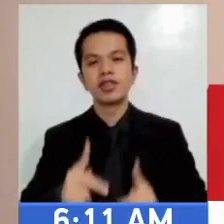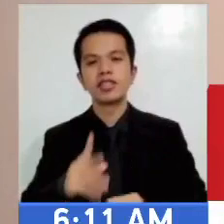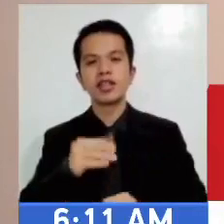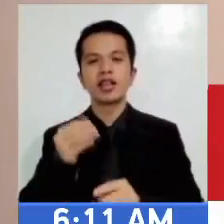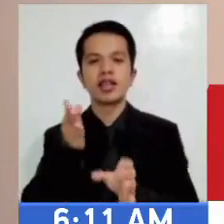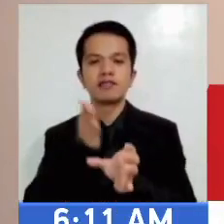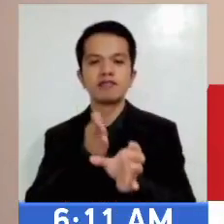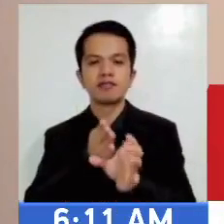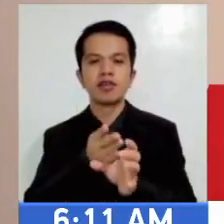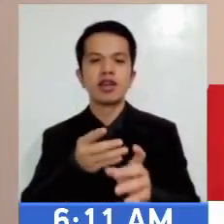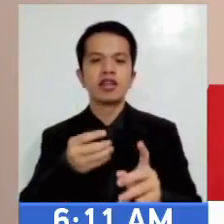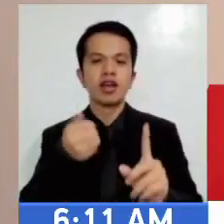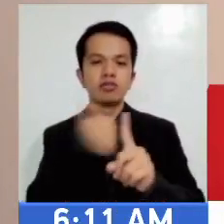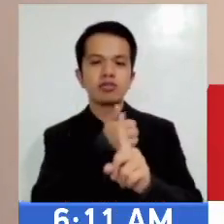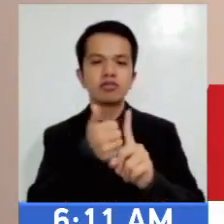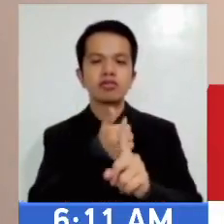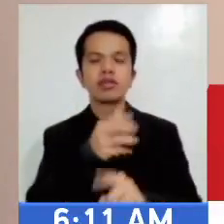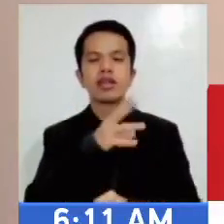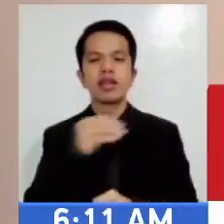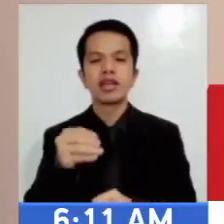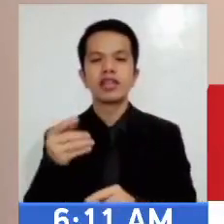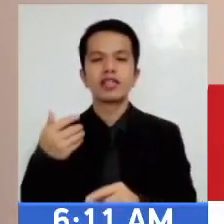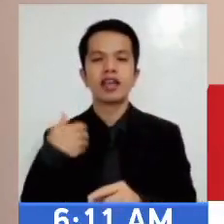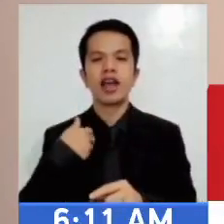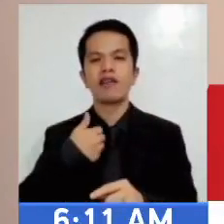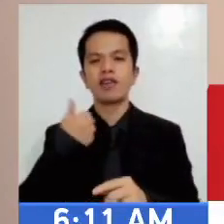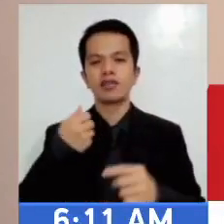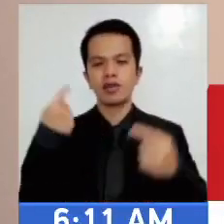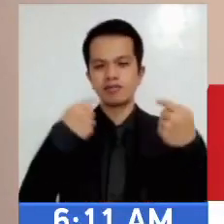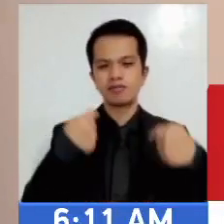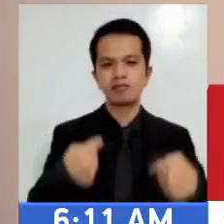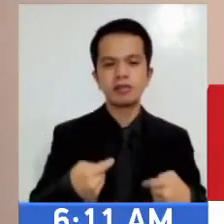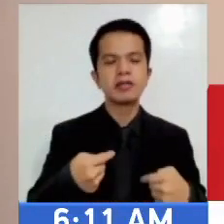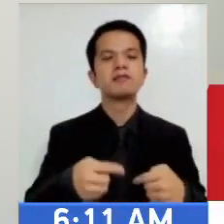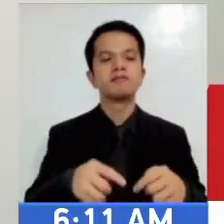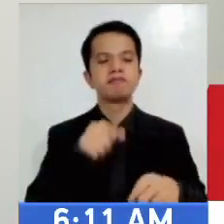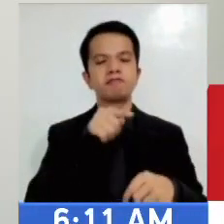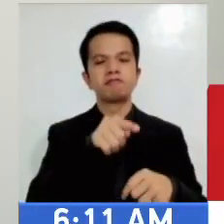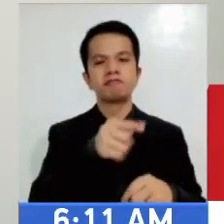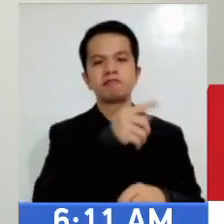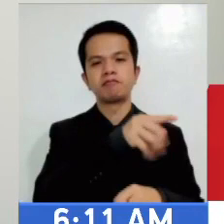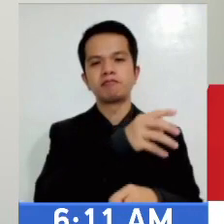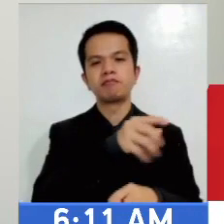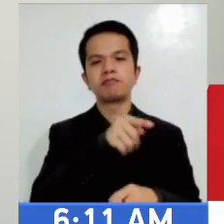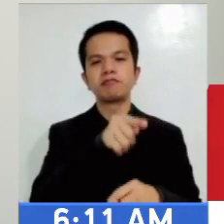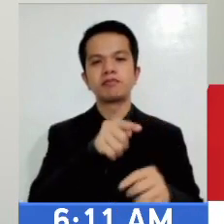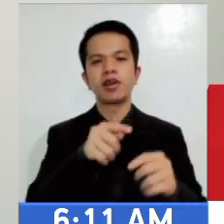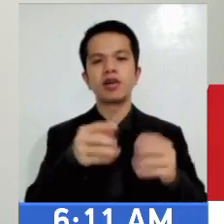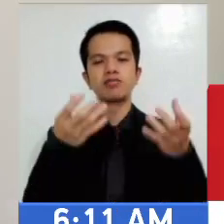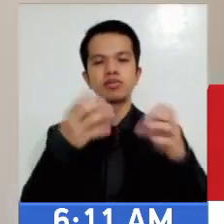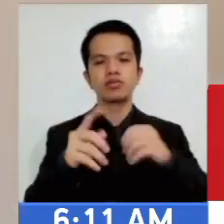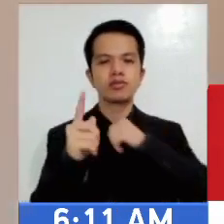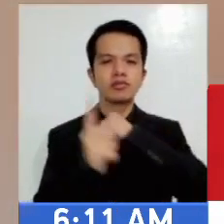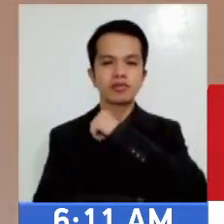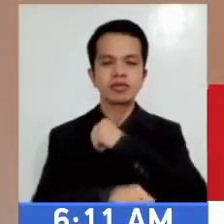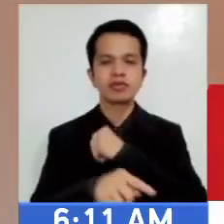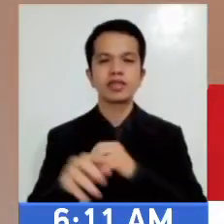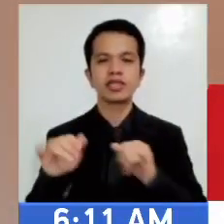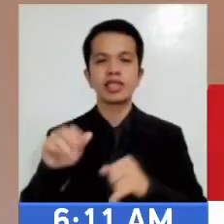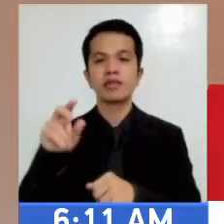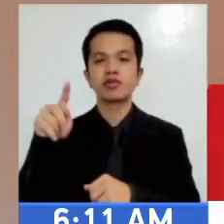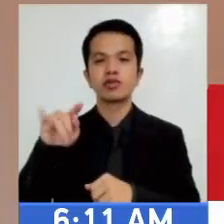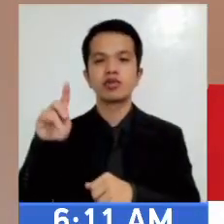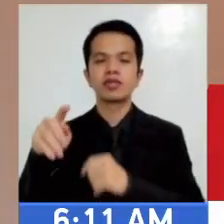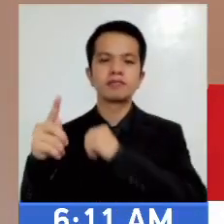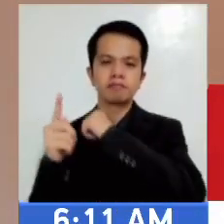dalawang kaso ng serious physical injuries laban kay Bantag. Kakasuhan naman bilang accessory to the crime si Zulueta. Nagugat ito sa mga